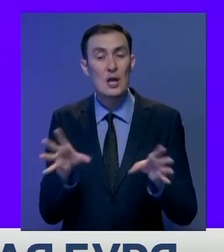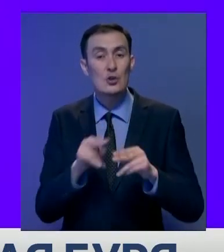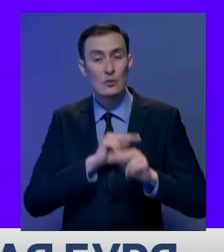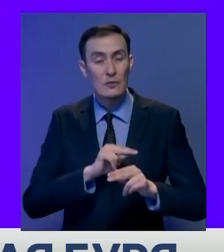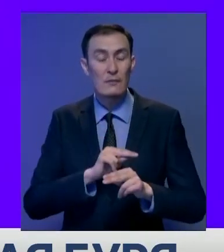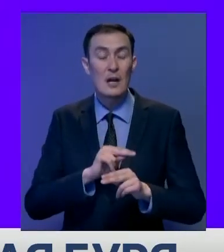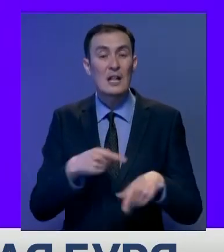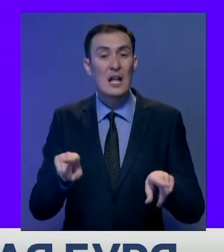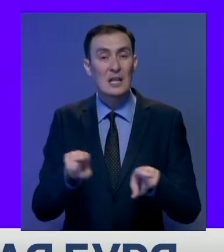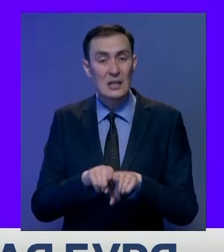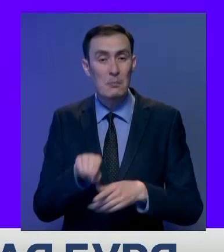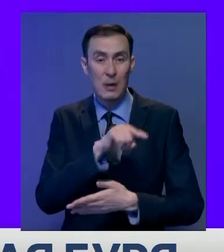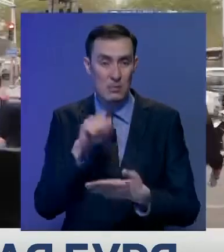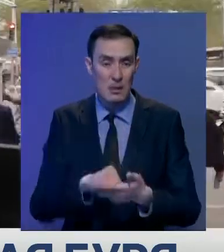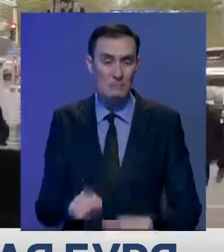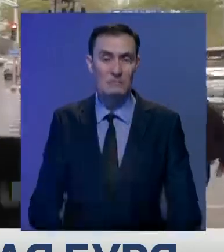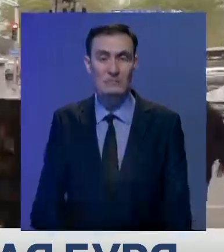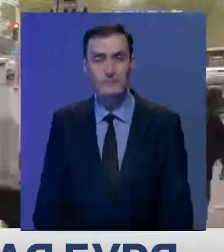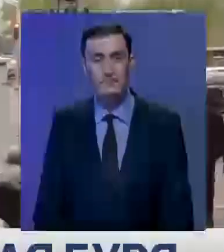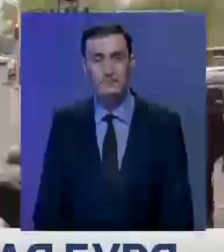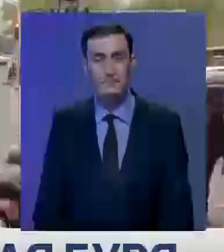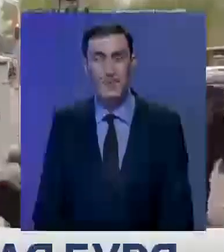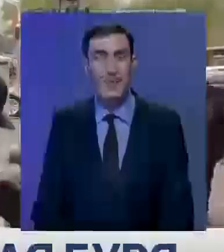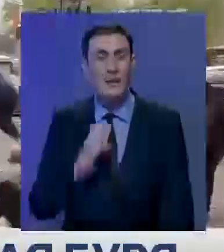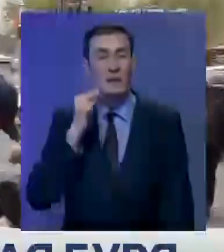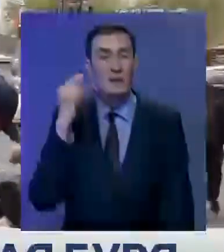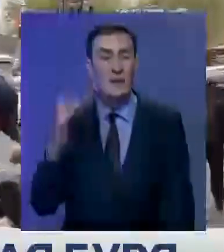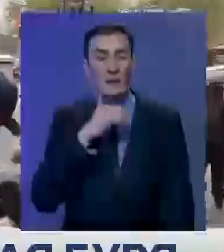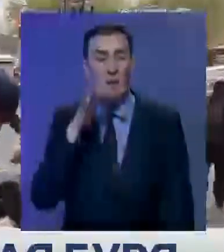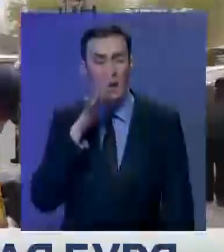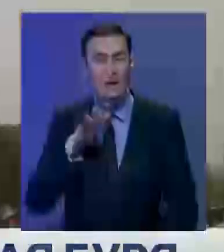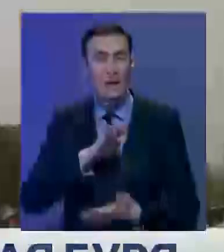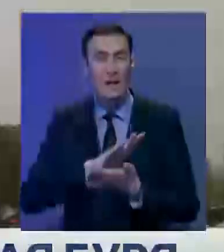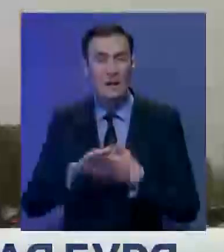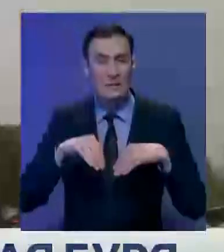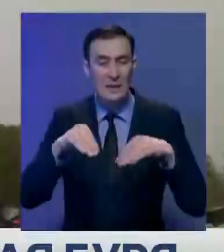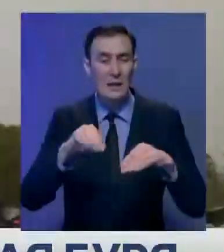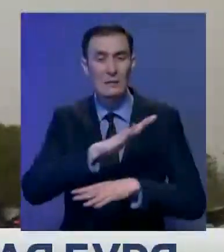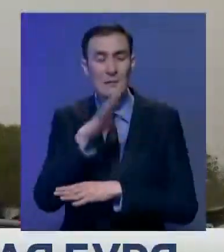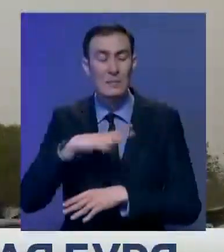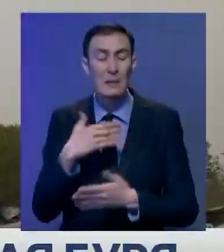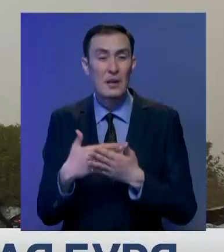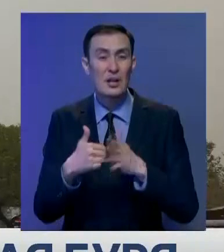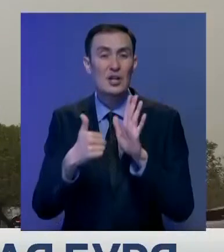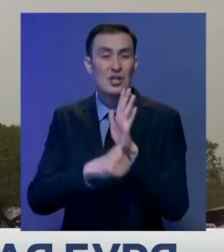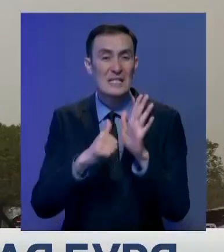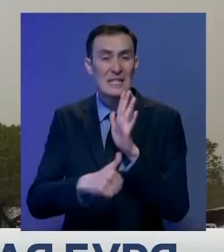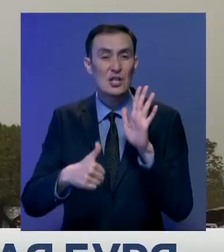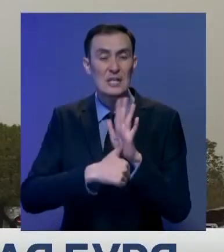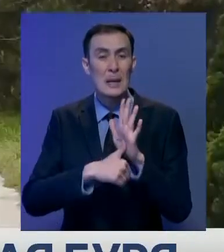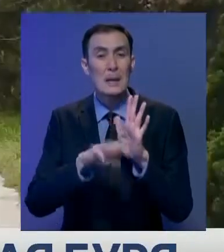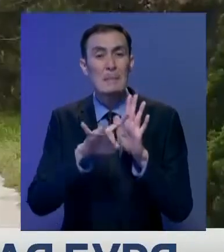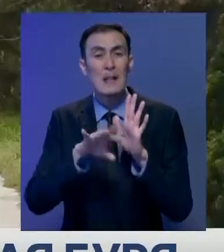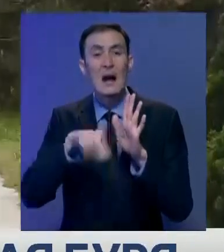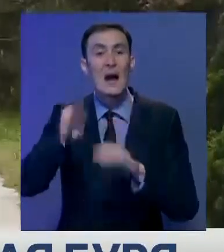для решения таких проблем. Китай десятилетиями озеленял пустынные регионы. Было высажено порядка 66